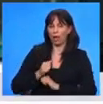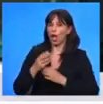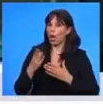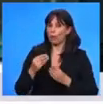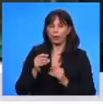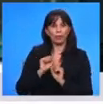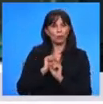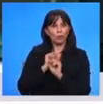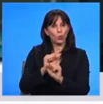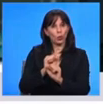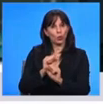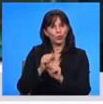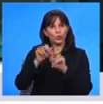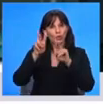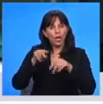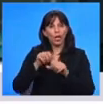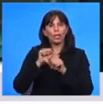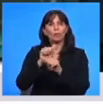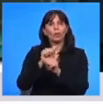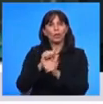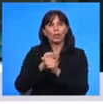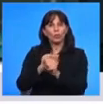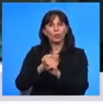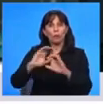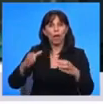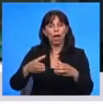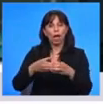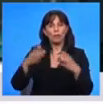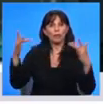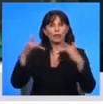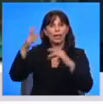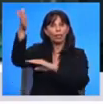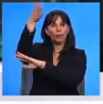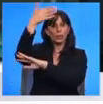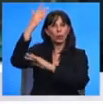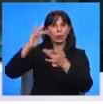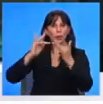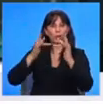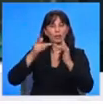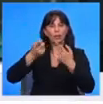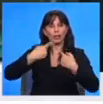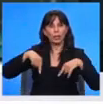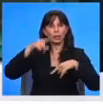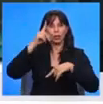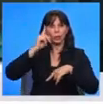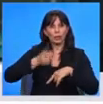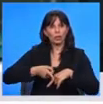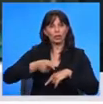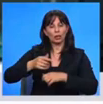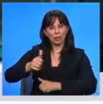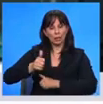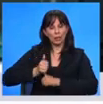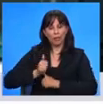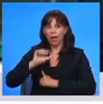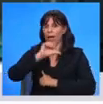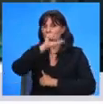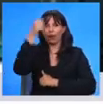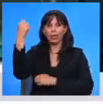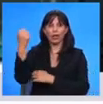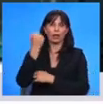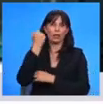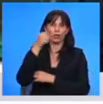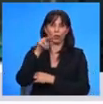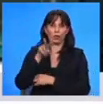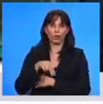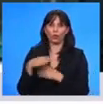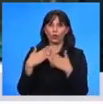קח את הגיבוי, יש לך גיבוי מהעם, כאילו, נגד מדינות האויב, אנחנו צריכים את הצבא שלנו הכי חזק שיש. יכול לשאול אותם משהו?